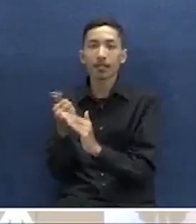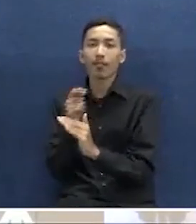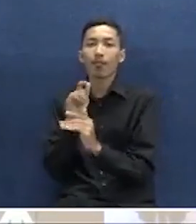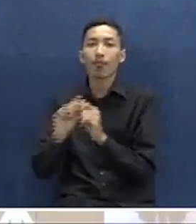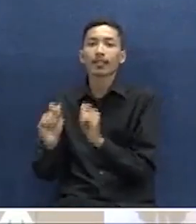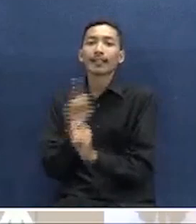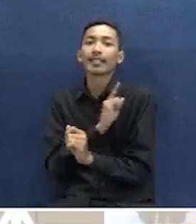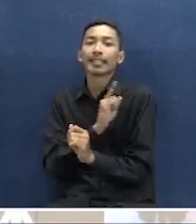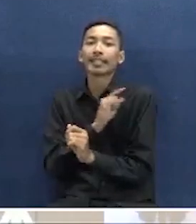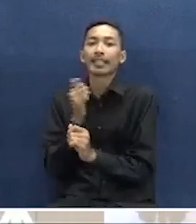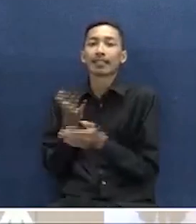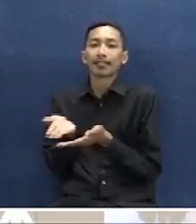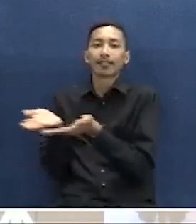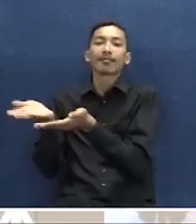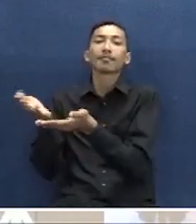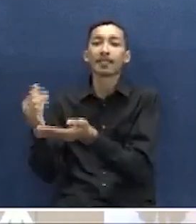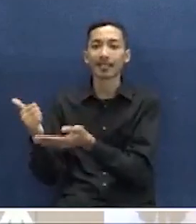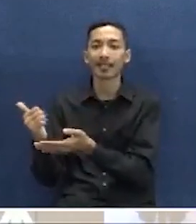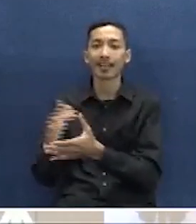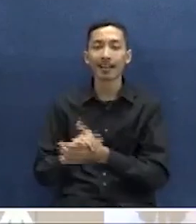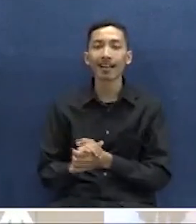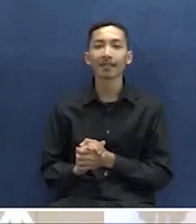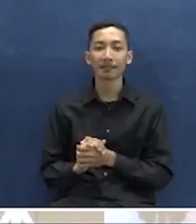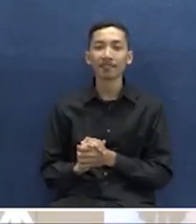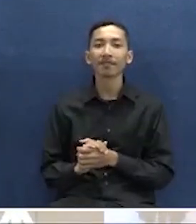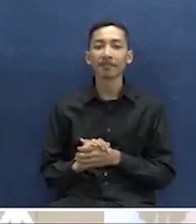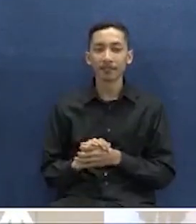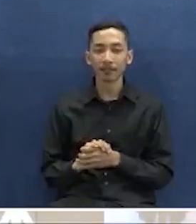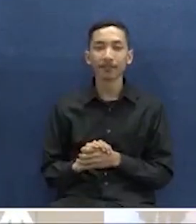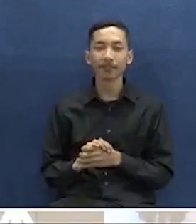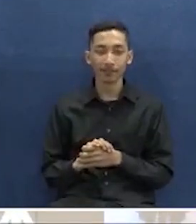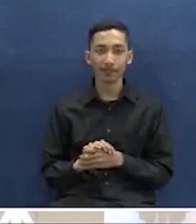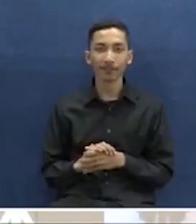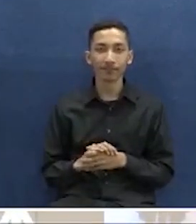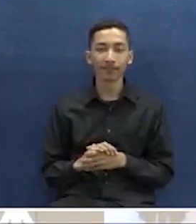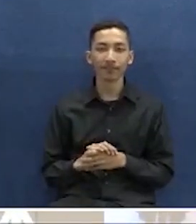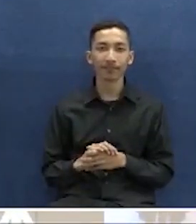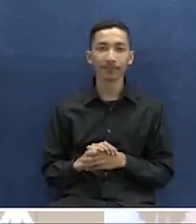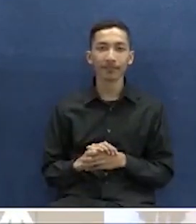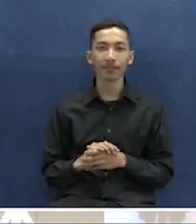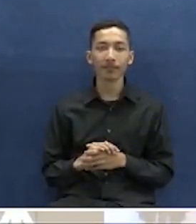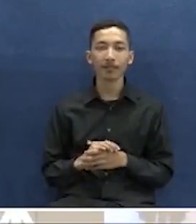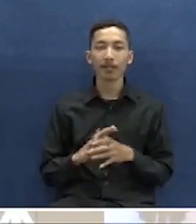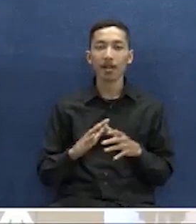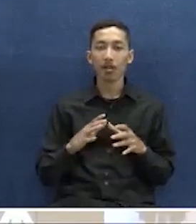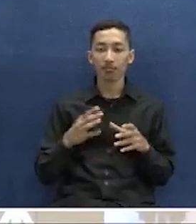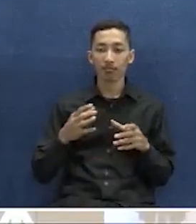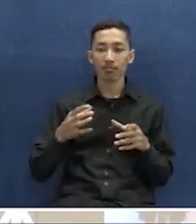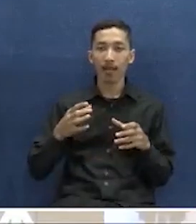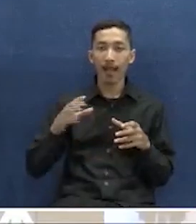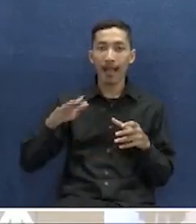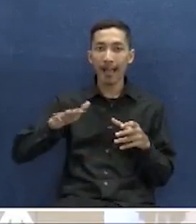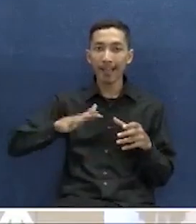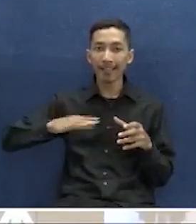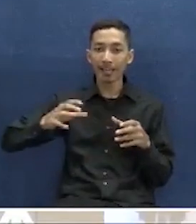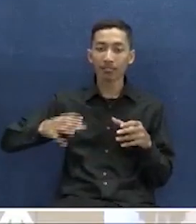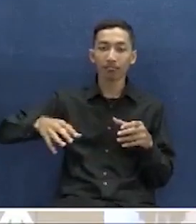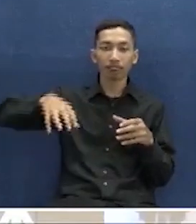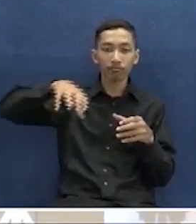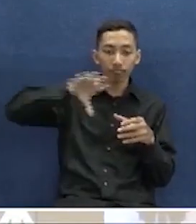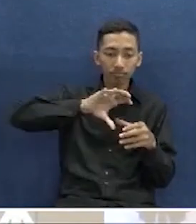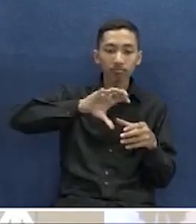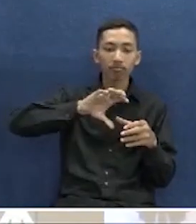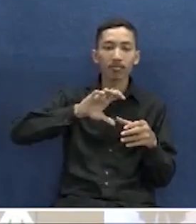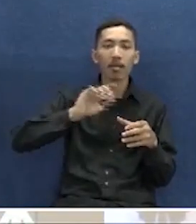gampang ada online dan nanya ke arah monyet saya Kenapa suhunya rezeki ini karena ini kalau kamu pakai suhu rendah nih